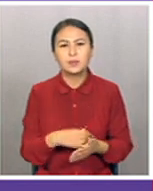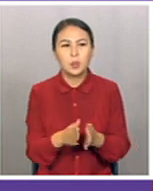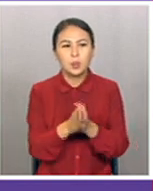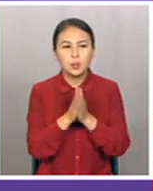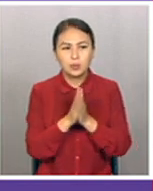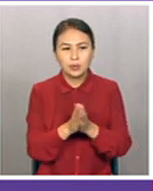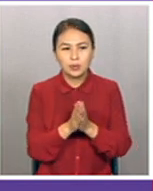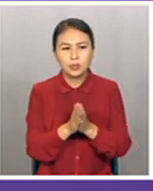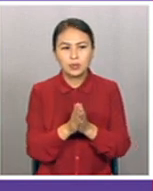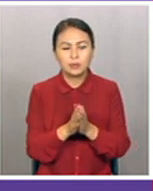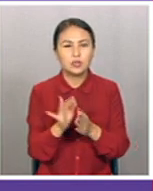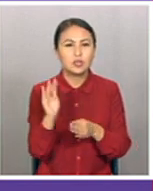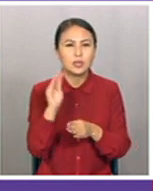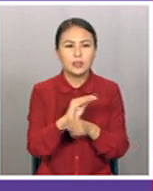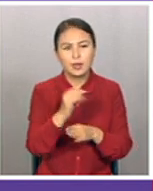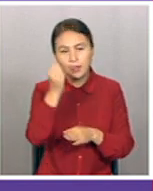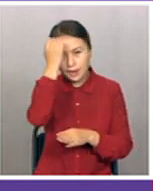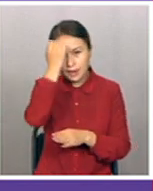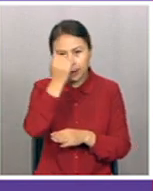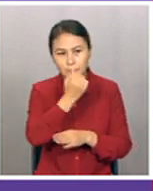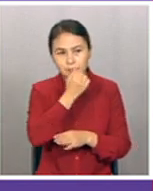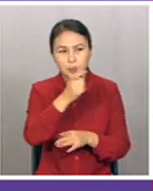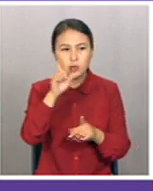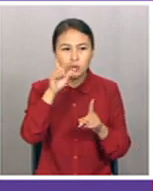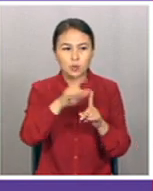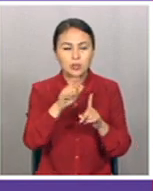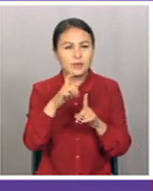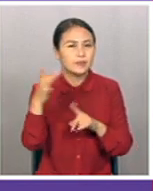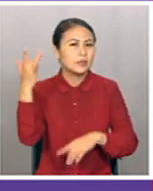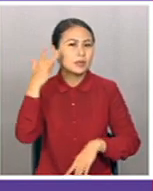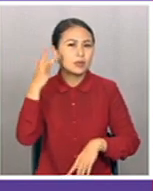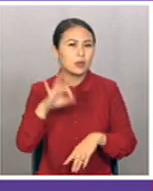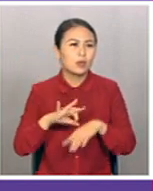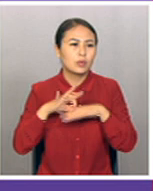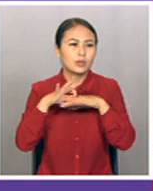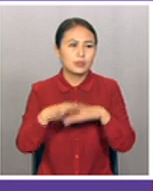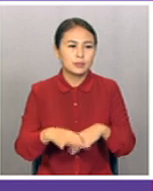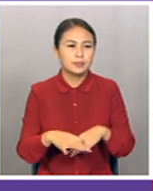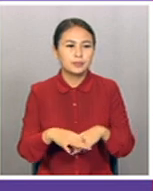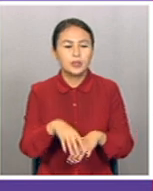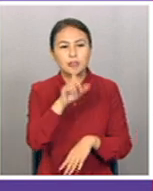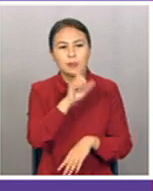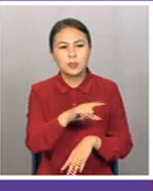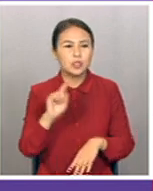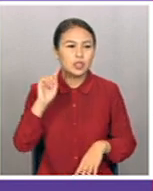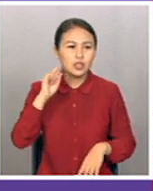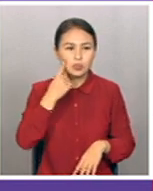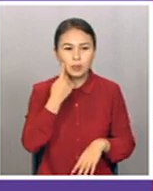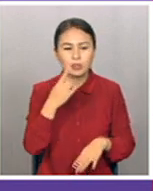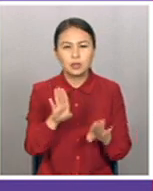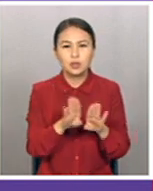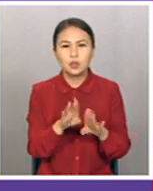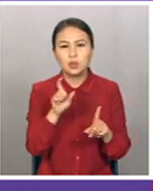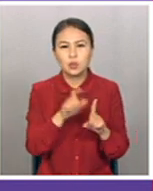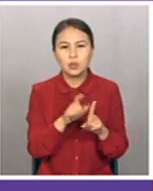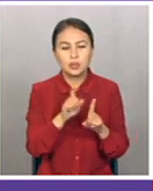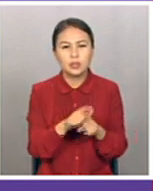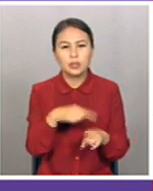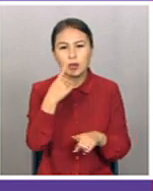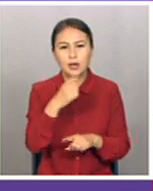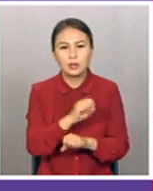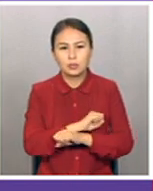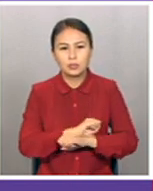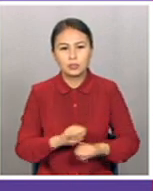Өтінемін және рахмет сөздерін қолданыңдар. Адамды ренжітіп алатын